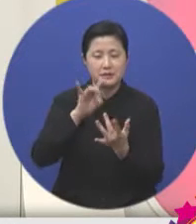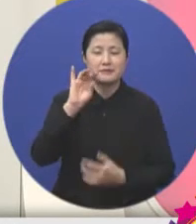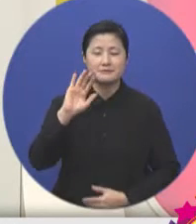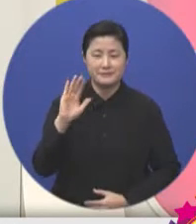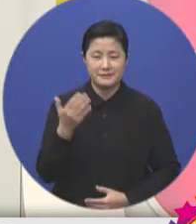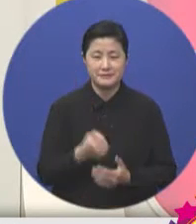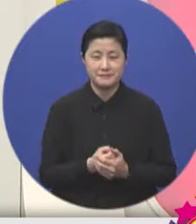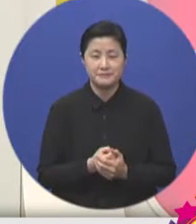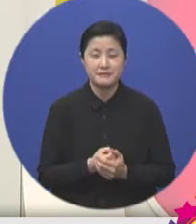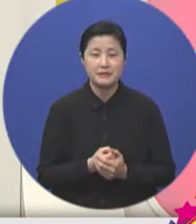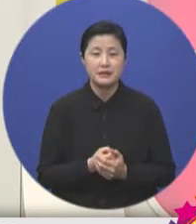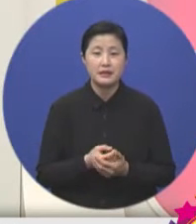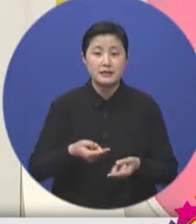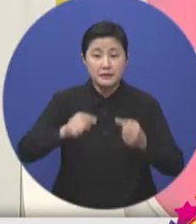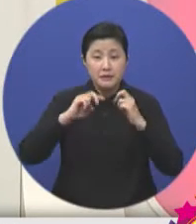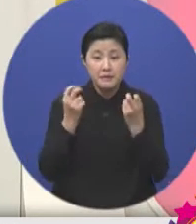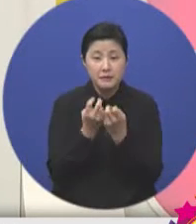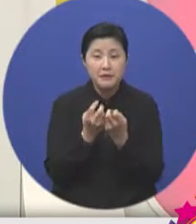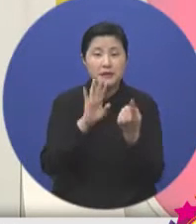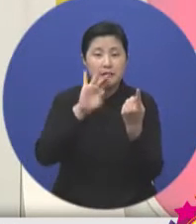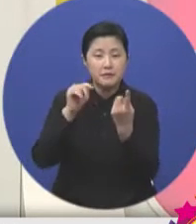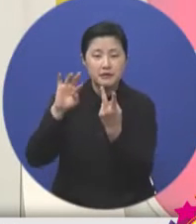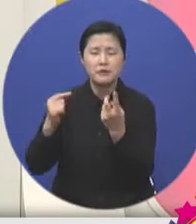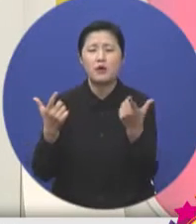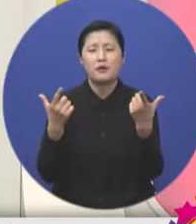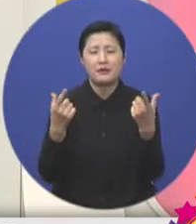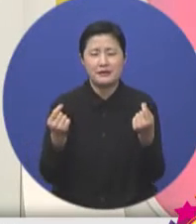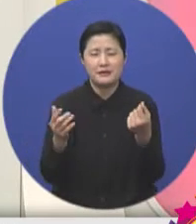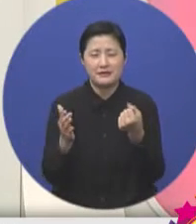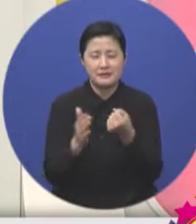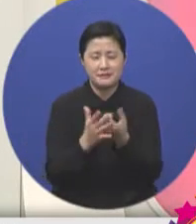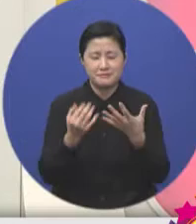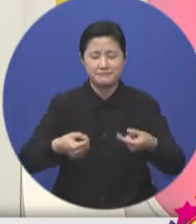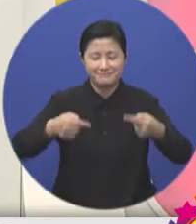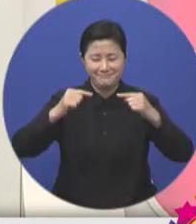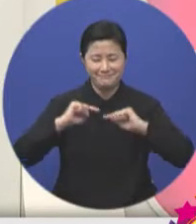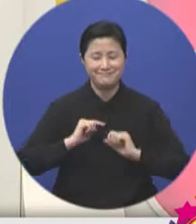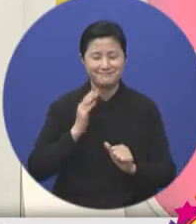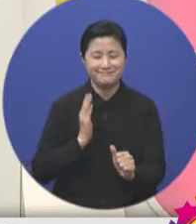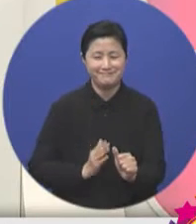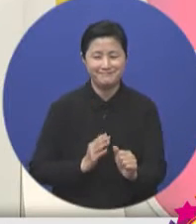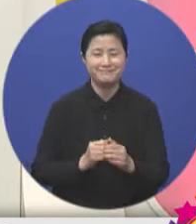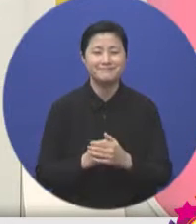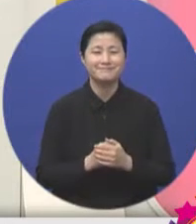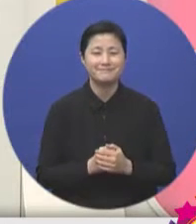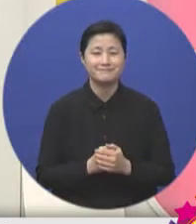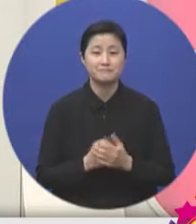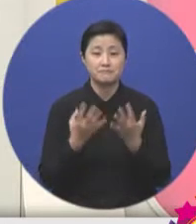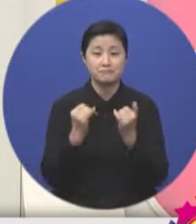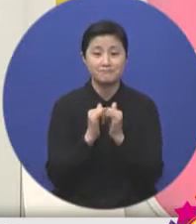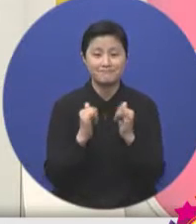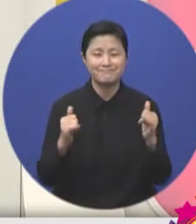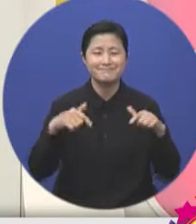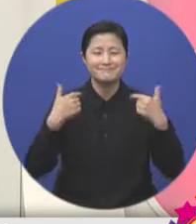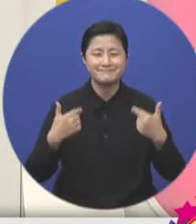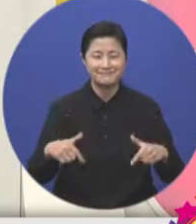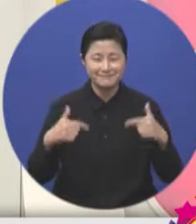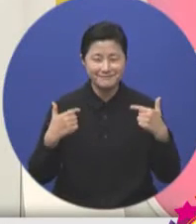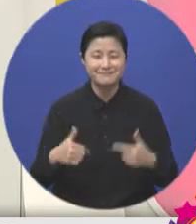참여 방법은 지정곡 네. 참여와 동일하니까 많은 참여 또 부탁드리겠습니다. 네, 많은 분들이 또